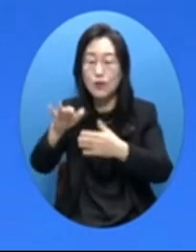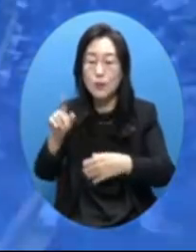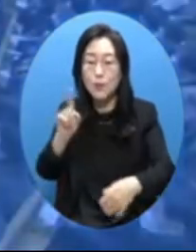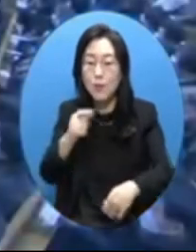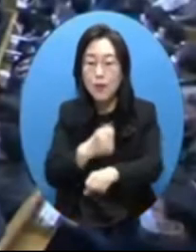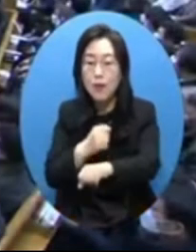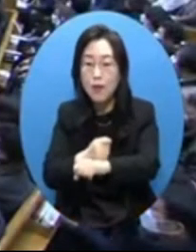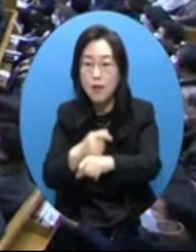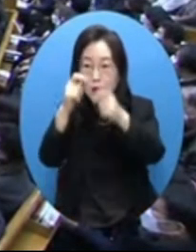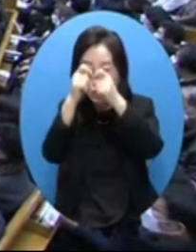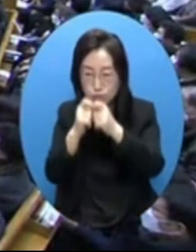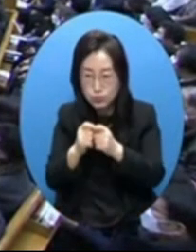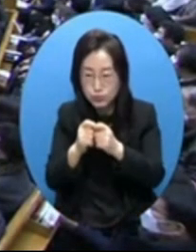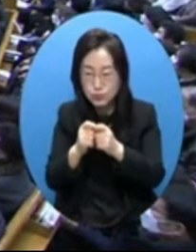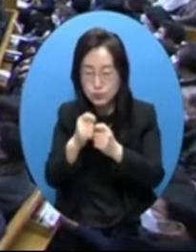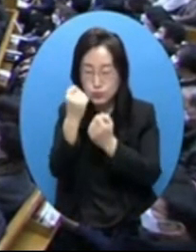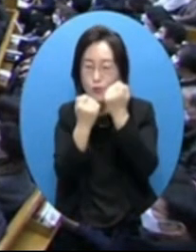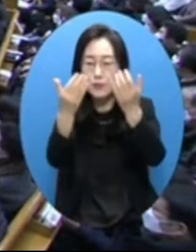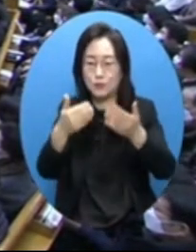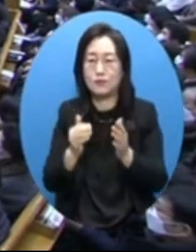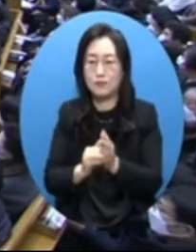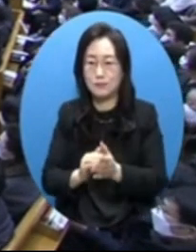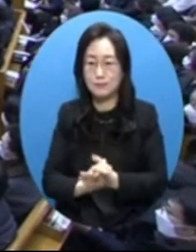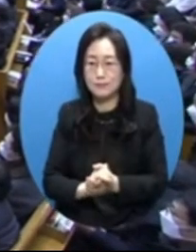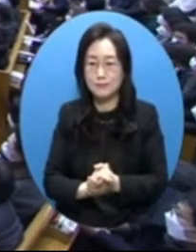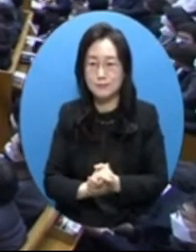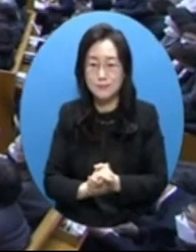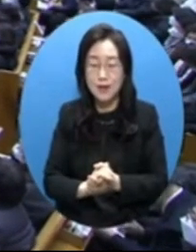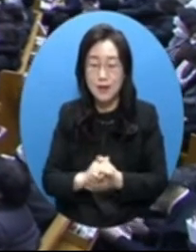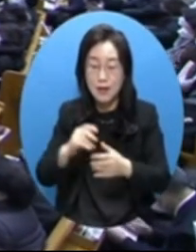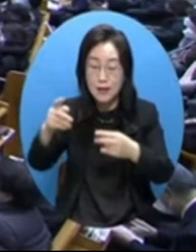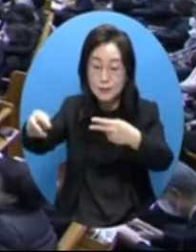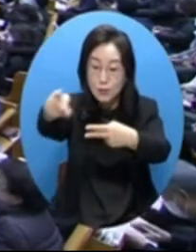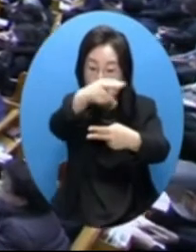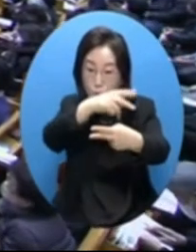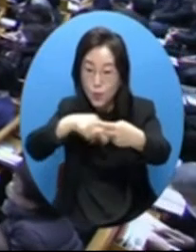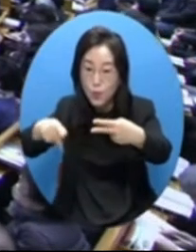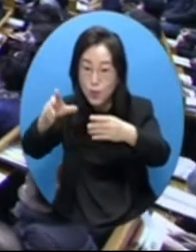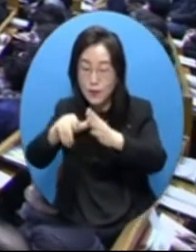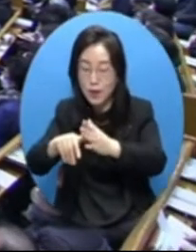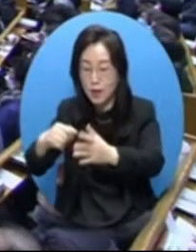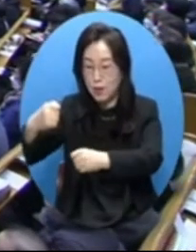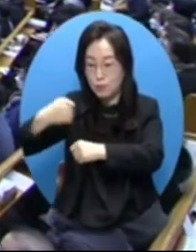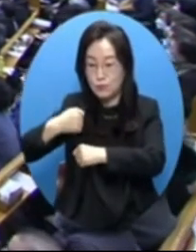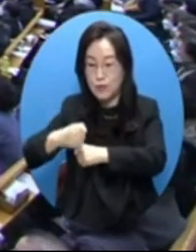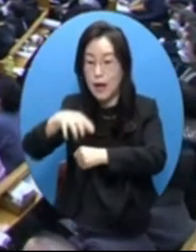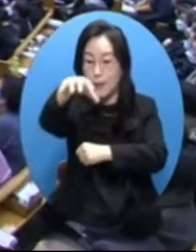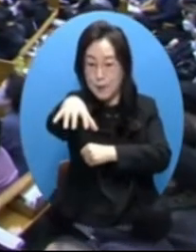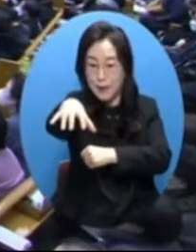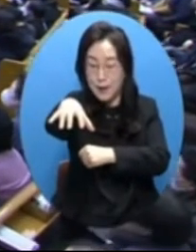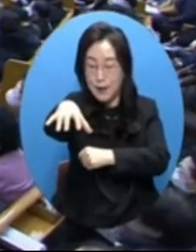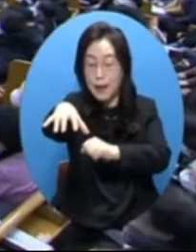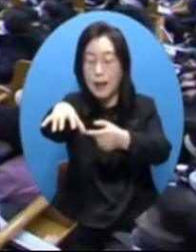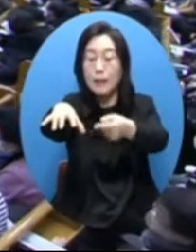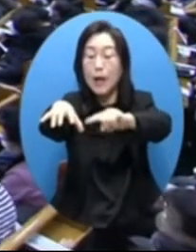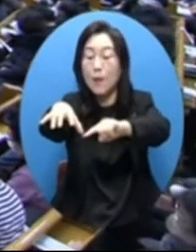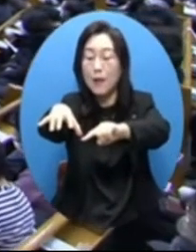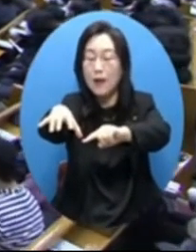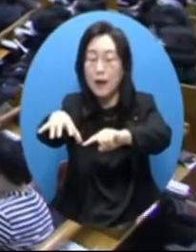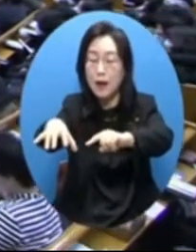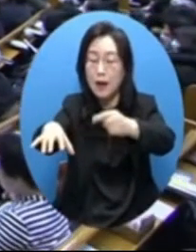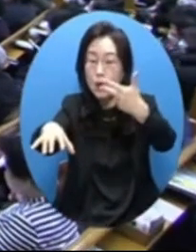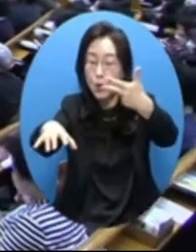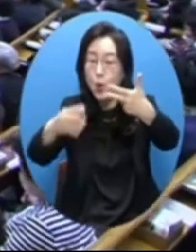것인가를 구체적으로 말씀해 주셨습니다 여리고 돌 때 무장한 군사가 맨 앞에 가고 그 다음에 일곱 대장이